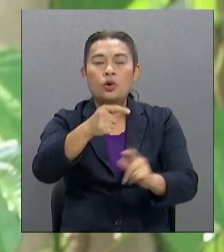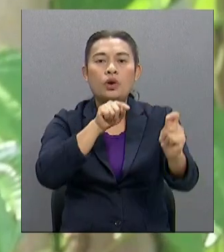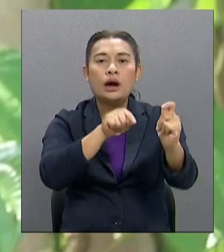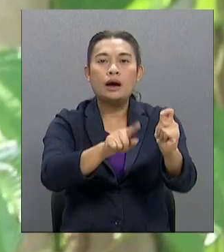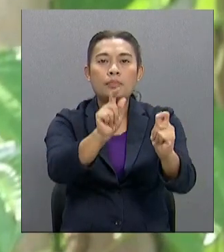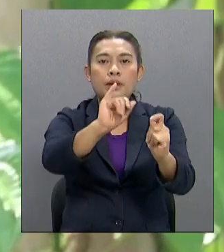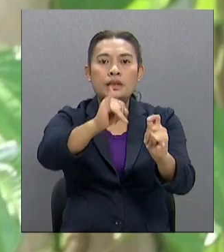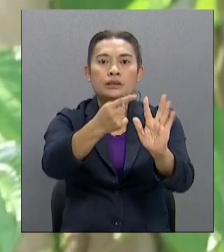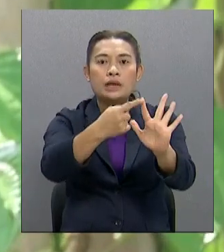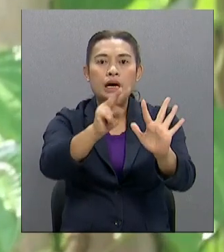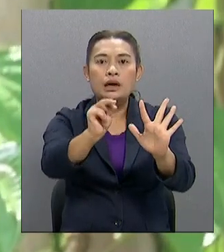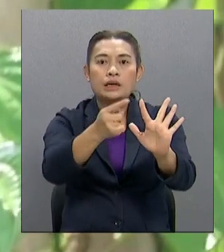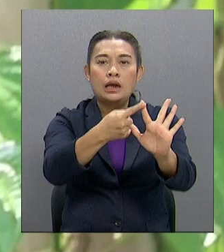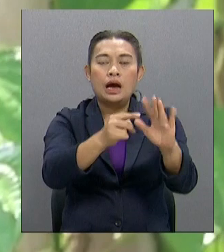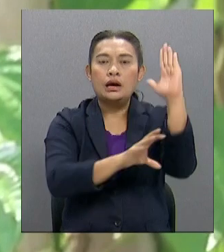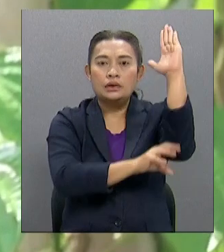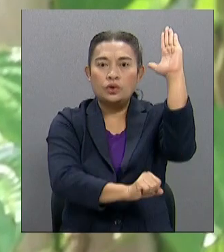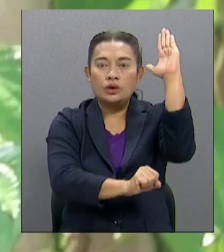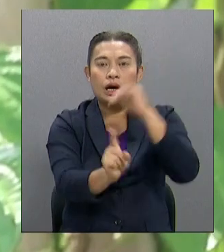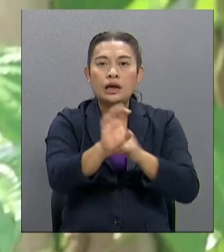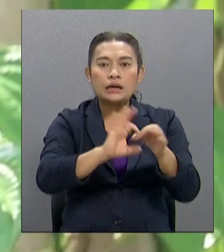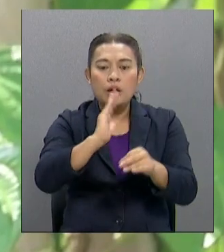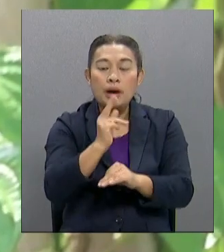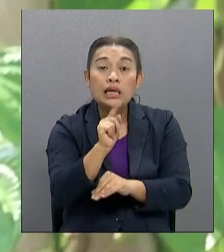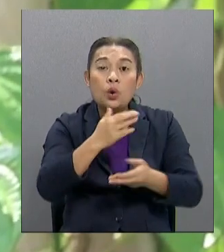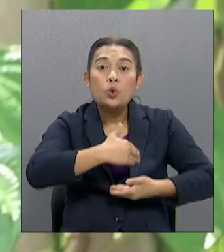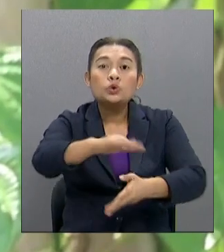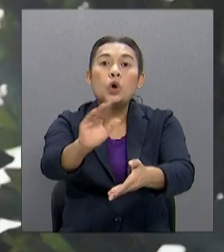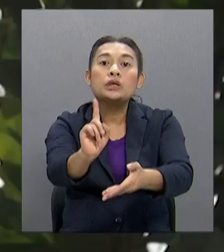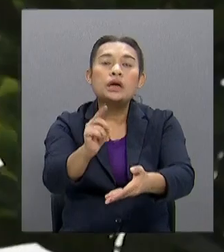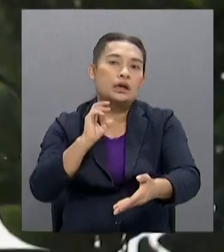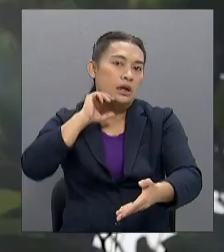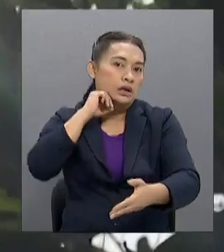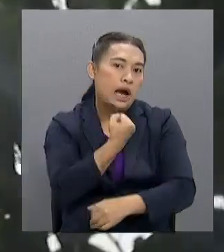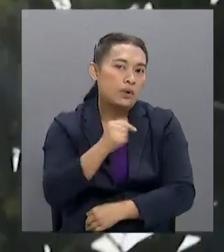อทำพลูส่งออกให้กับประเทศไต้หวันเพื่อสร้างรายได้ให้กับคนในชุมชน